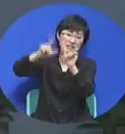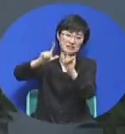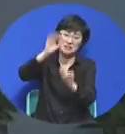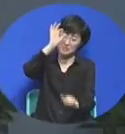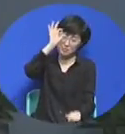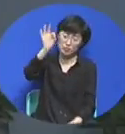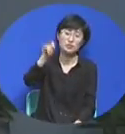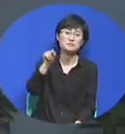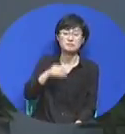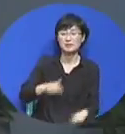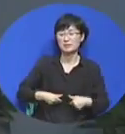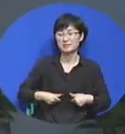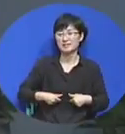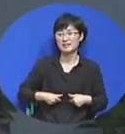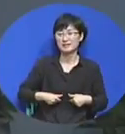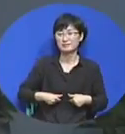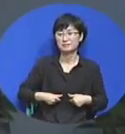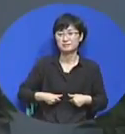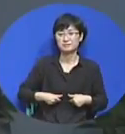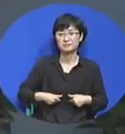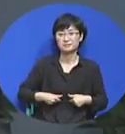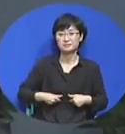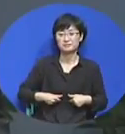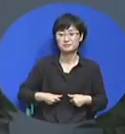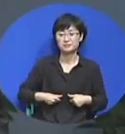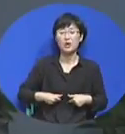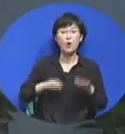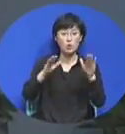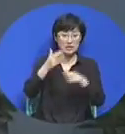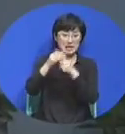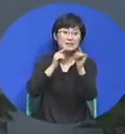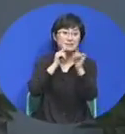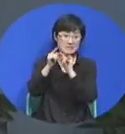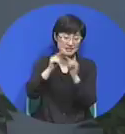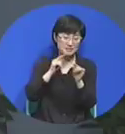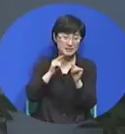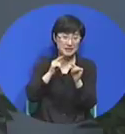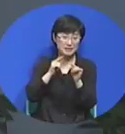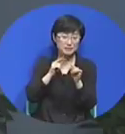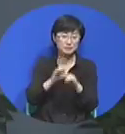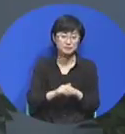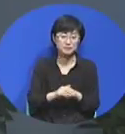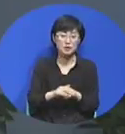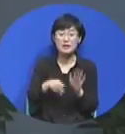and really see the spiritual facts instead. 아시겠습니까? 그걸 하나님이 말씀하신 거예요. That's what God